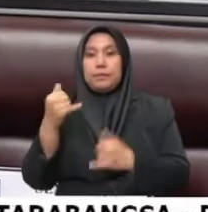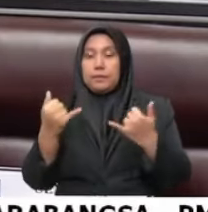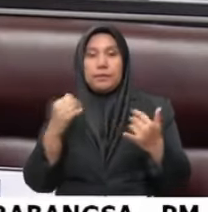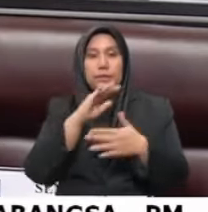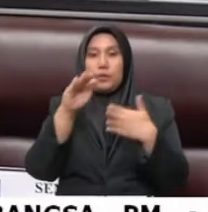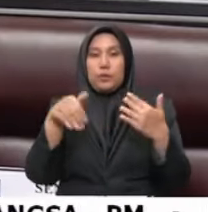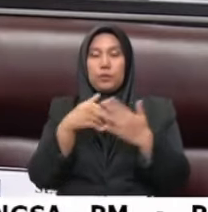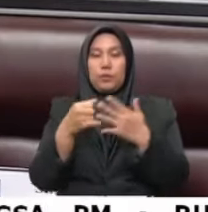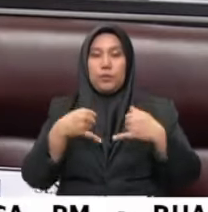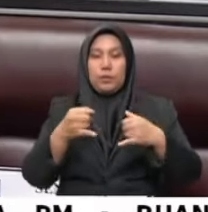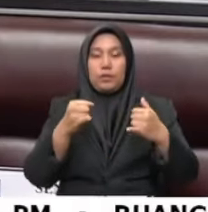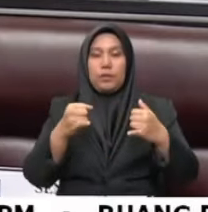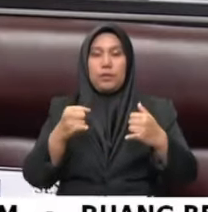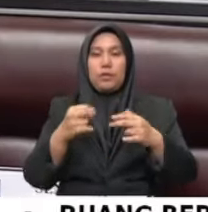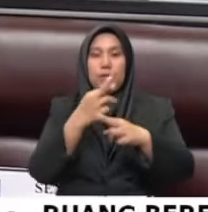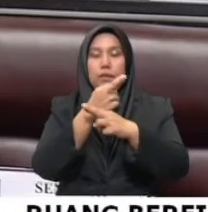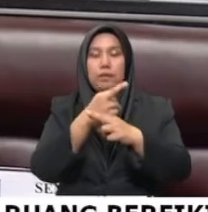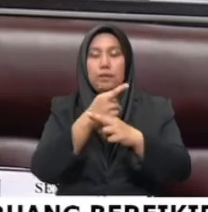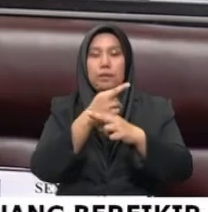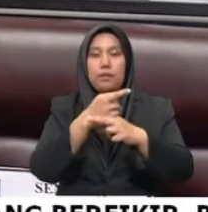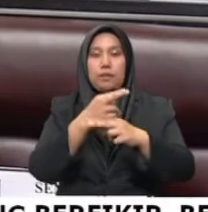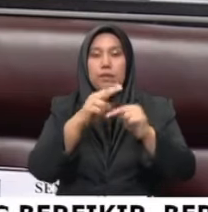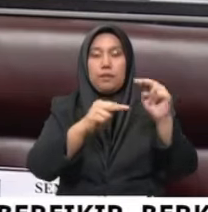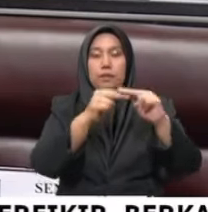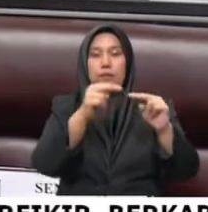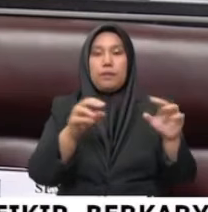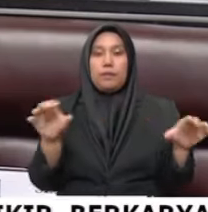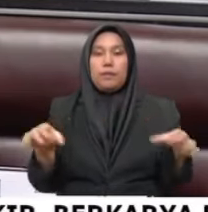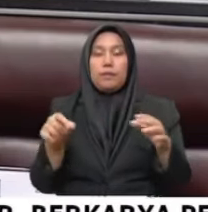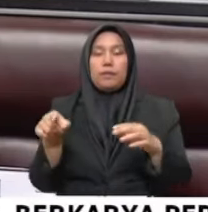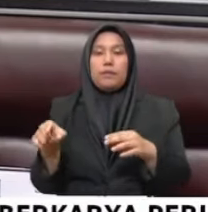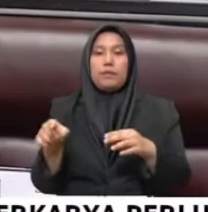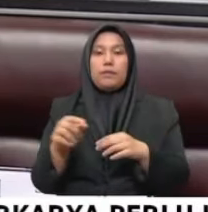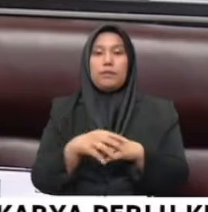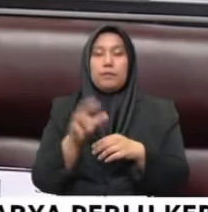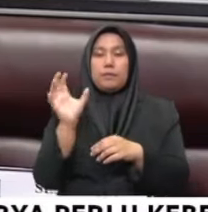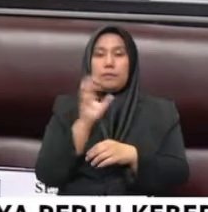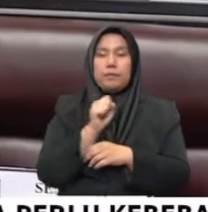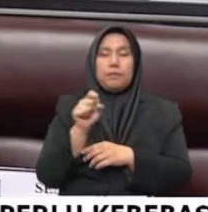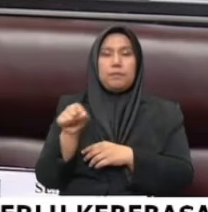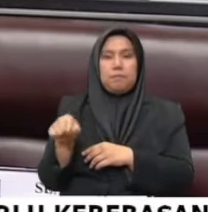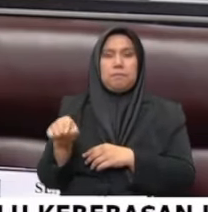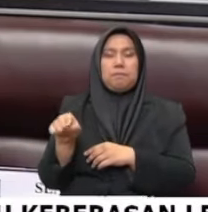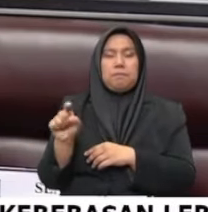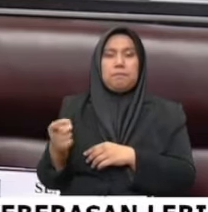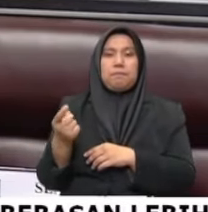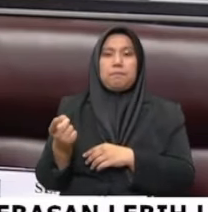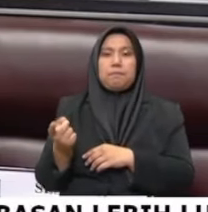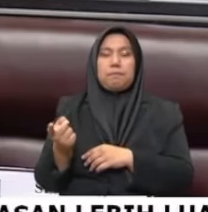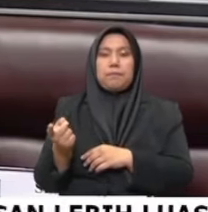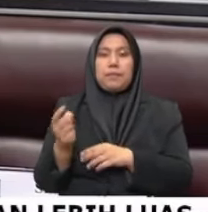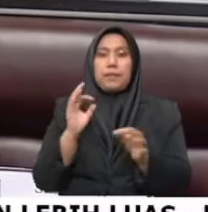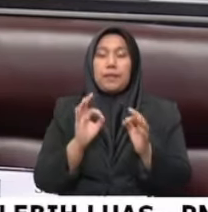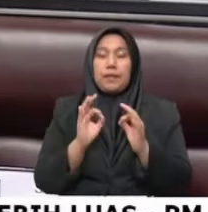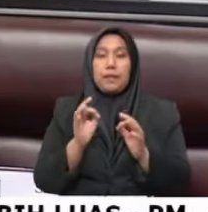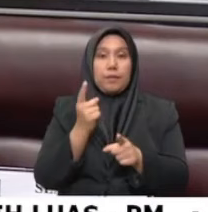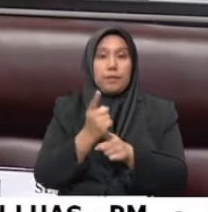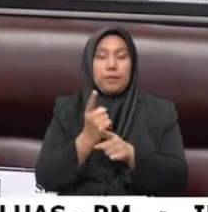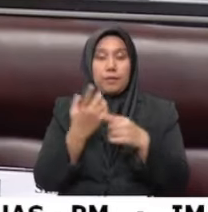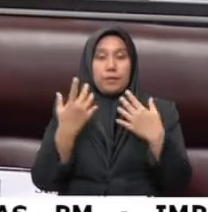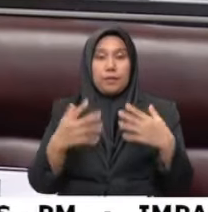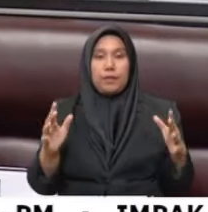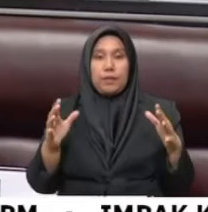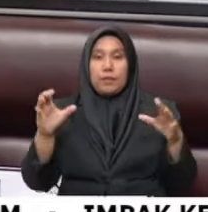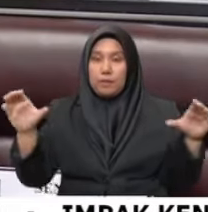berjalan except for package yang Bukit Tiu ke Kampung Berangan ini. So kalau ini yang sudah dijalankan,